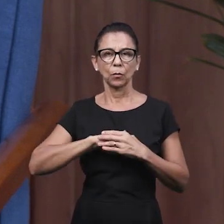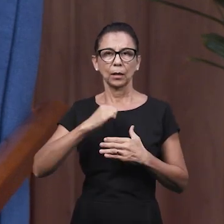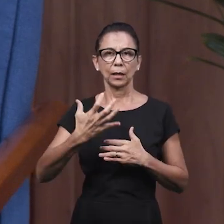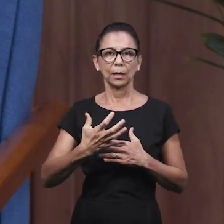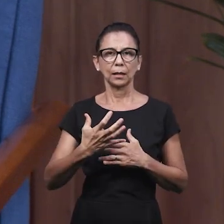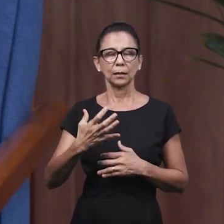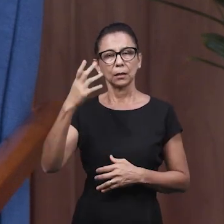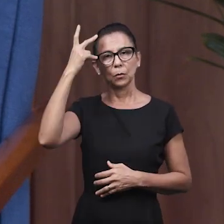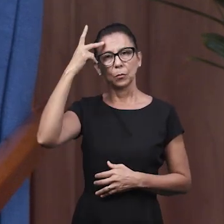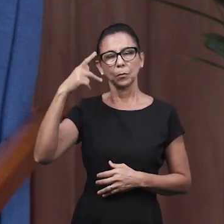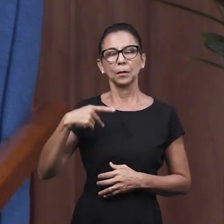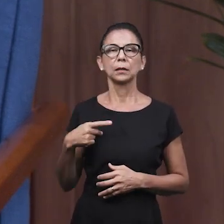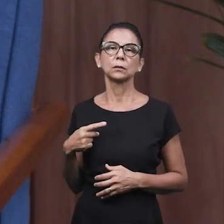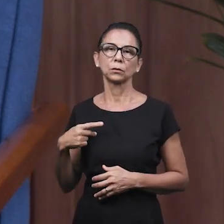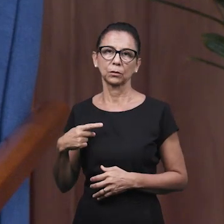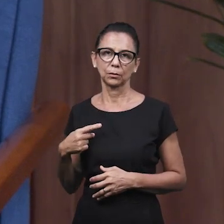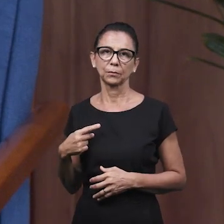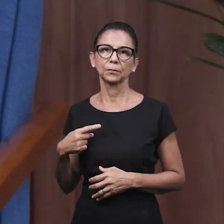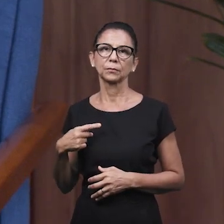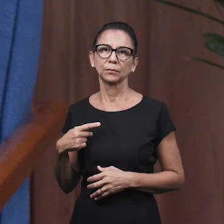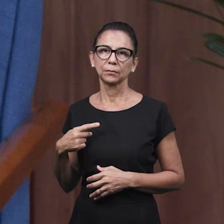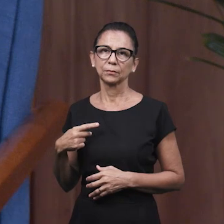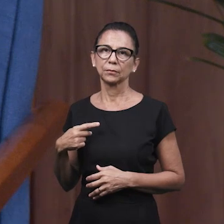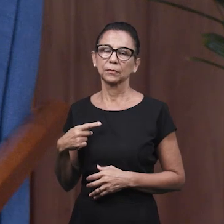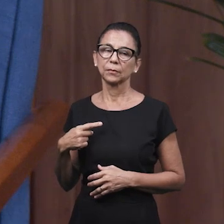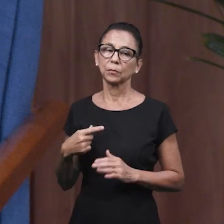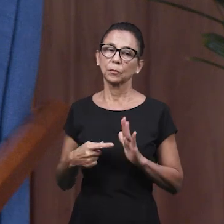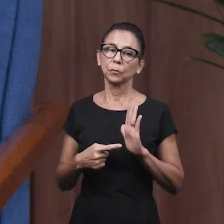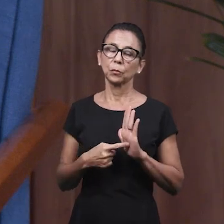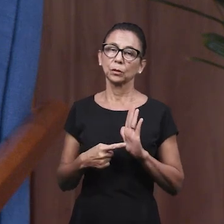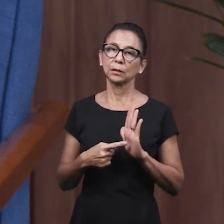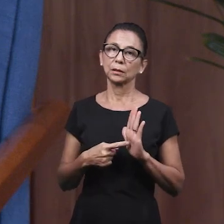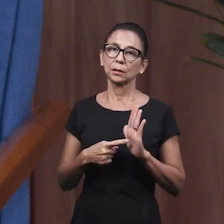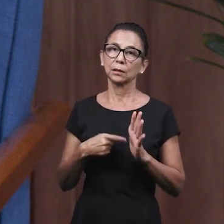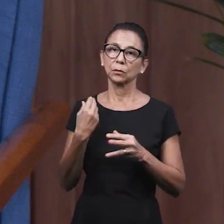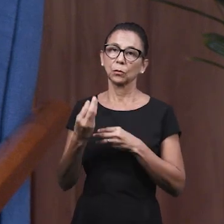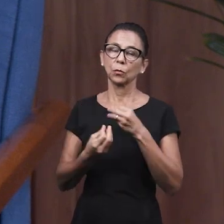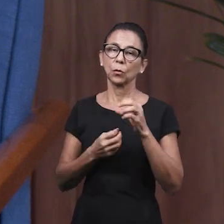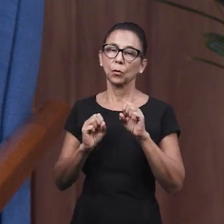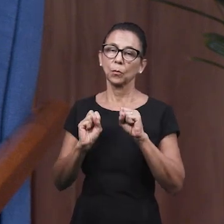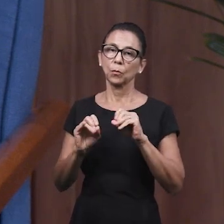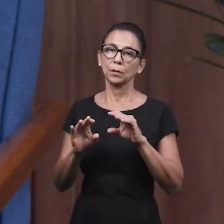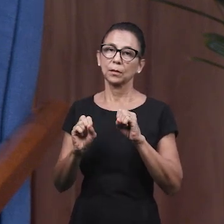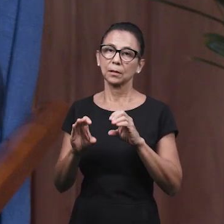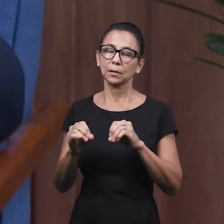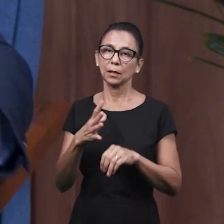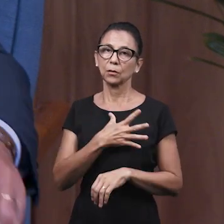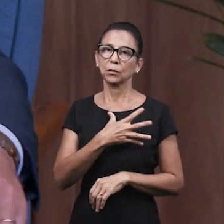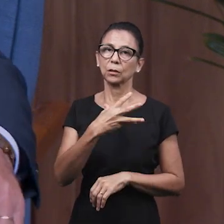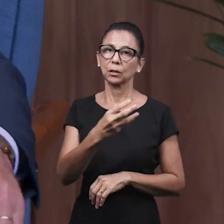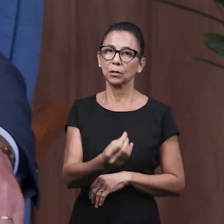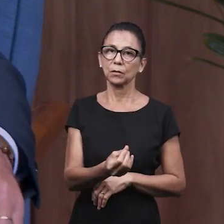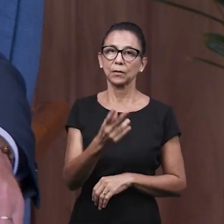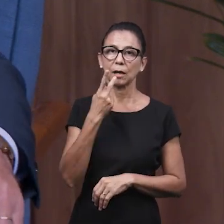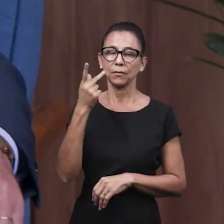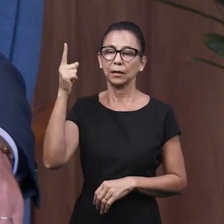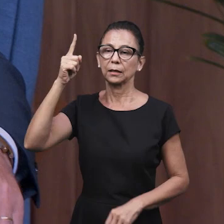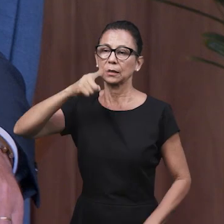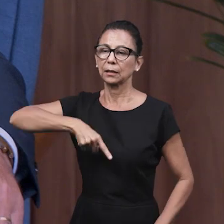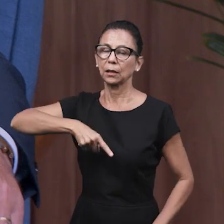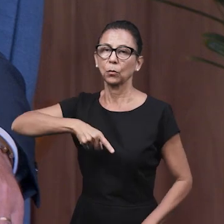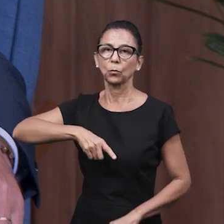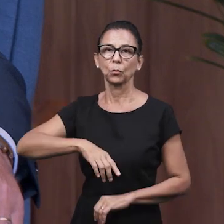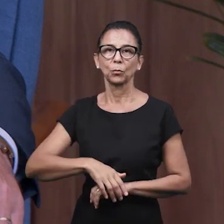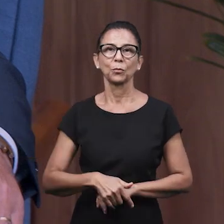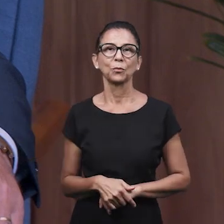caractère de chacun de nous et de nos enfants, en associant l'importance du nom dans cette construction. Nous